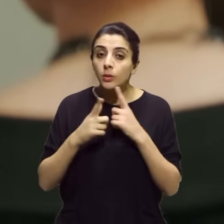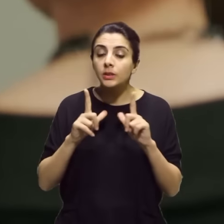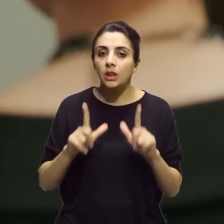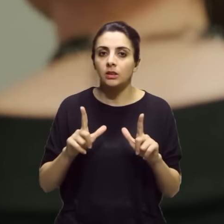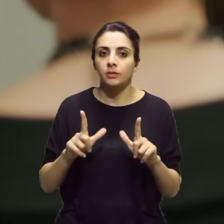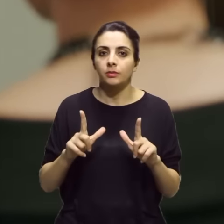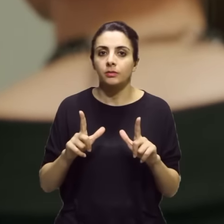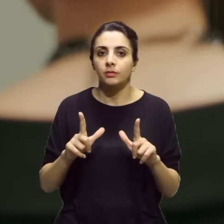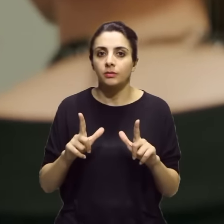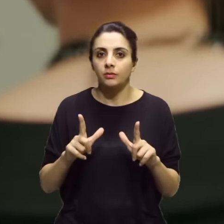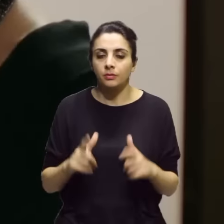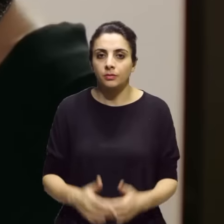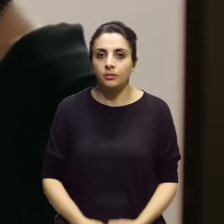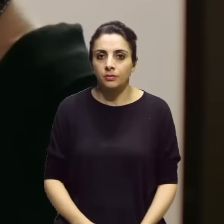Sevinç.